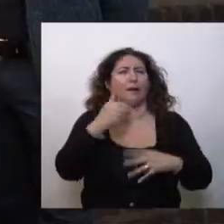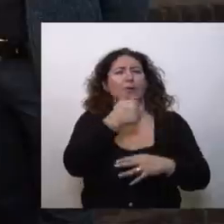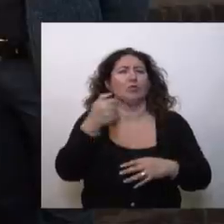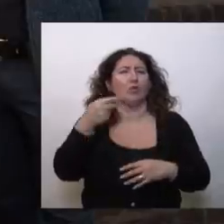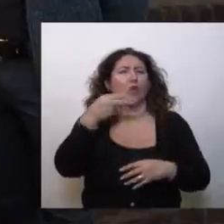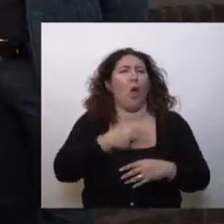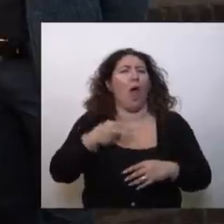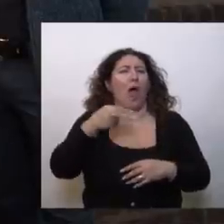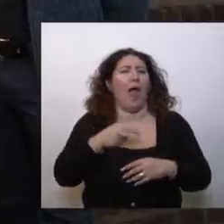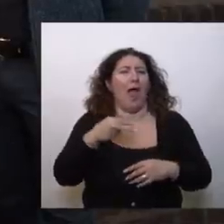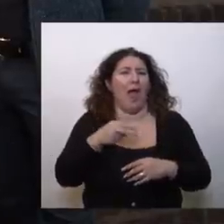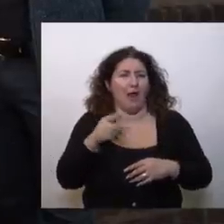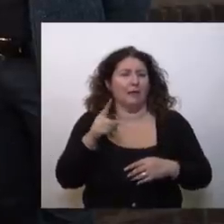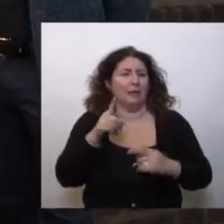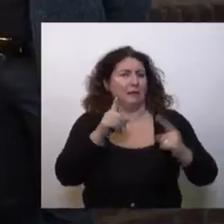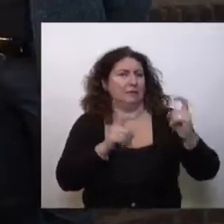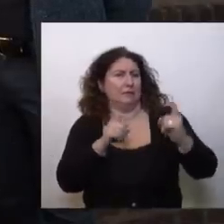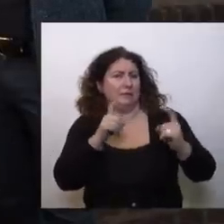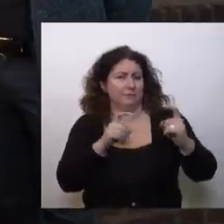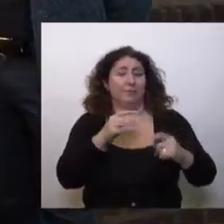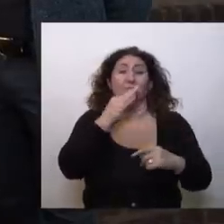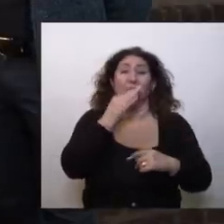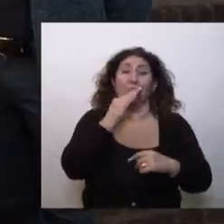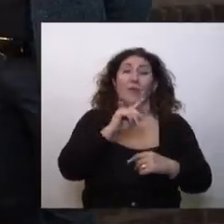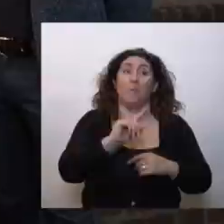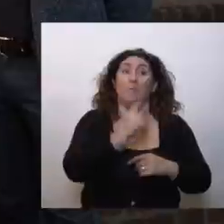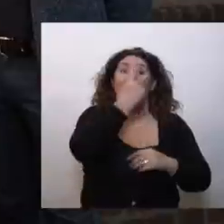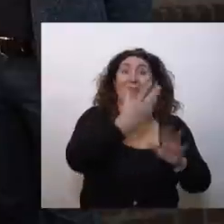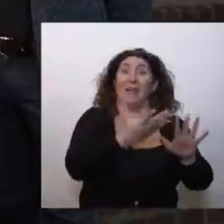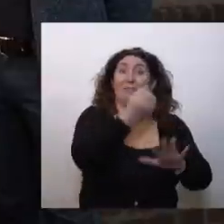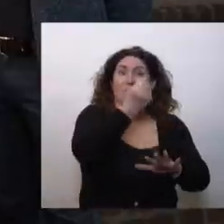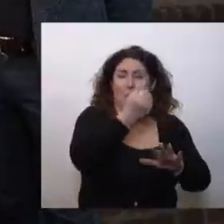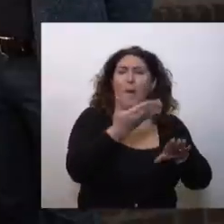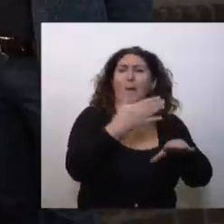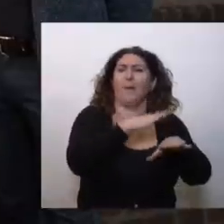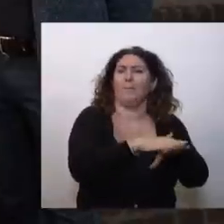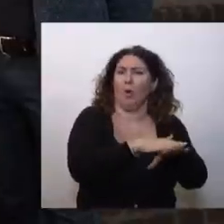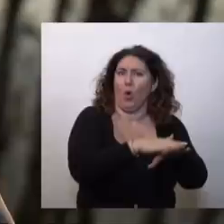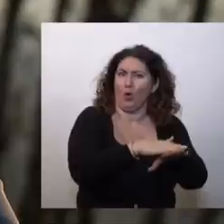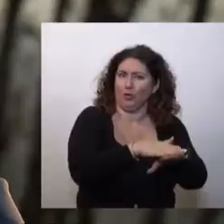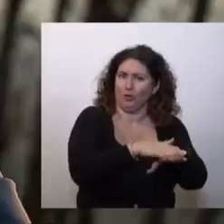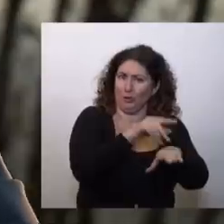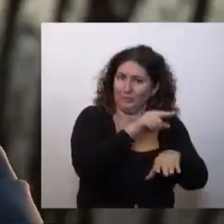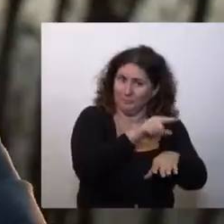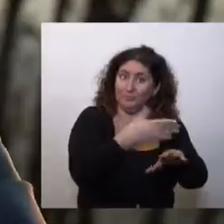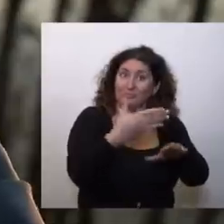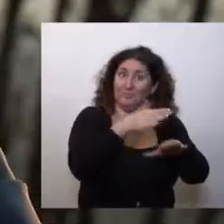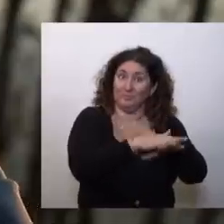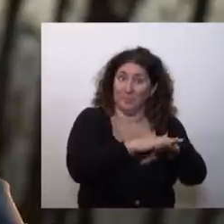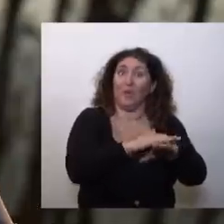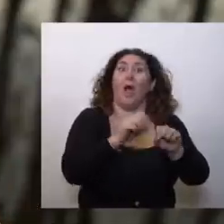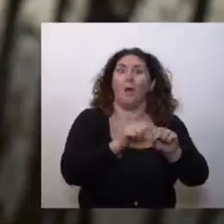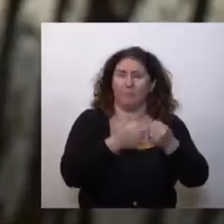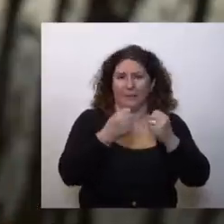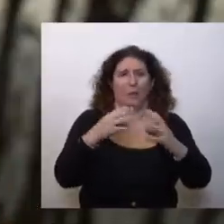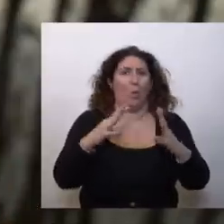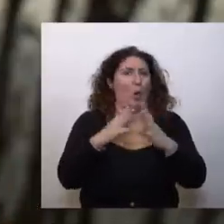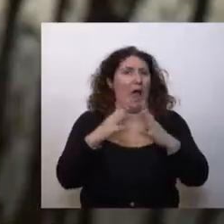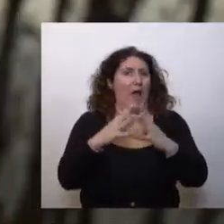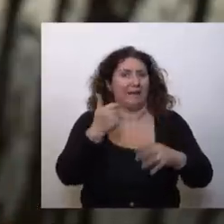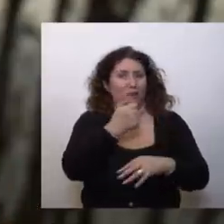cent'anni. Il primo possessore muore, Geoffroy de Charny, proprio a causa della guerra dei